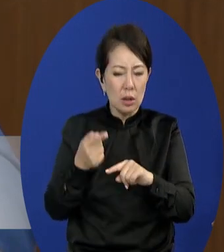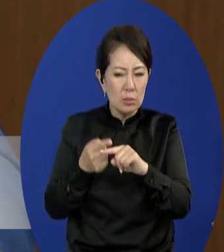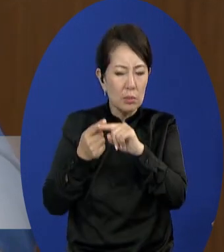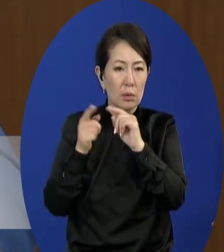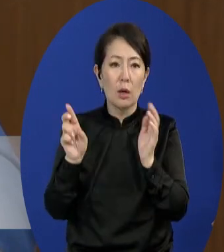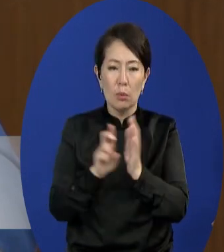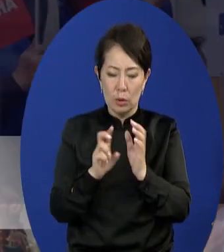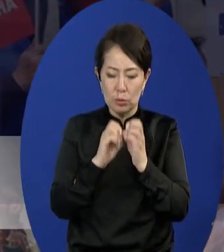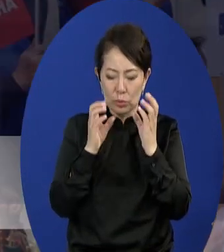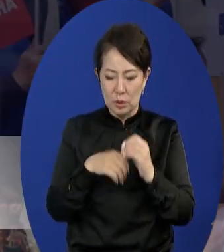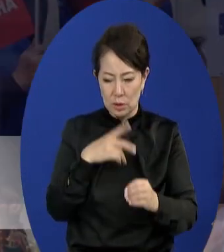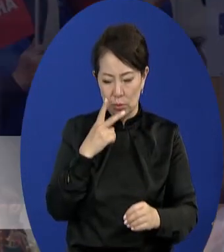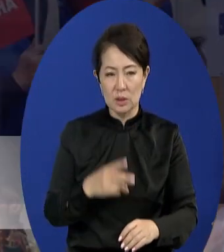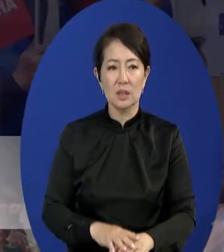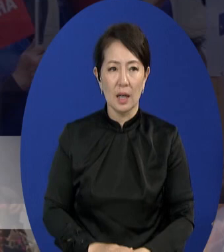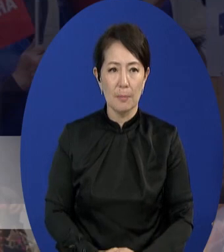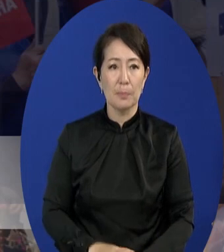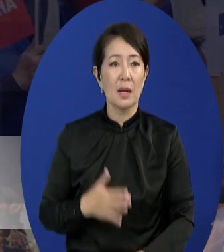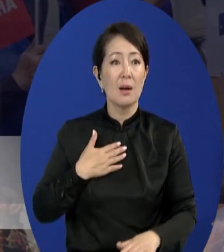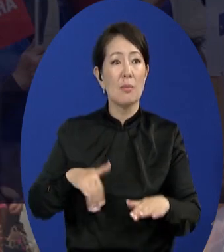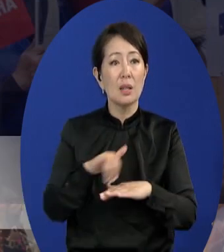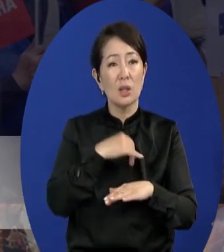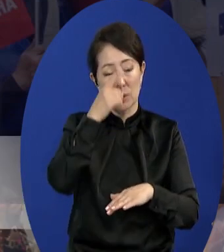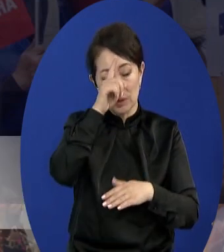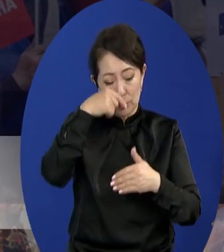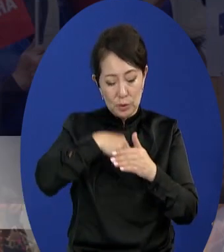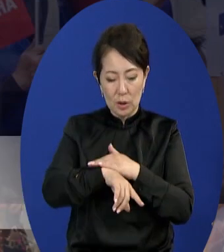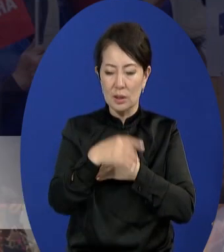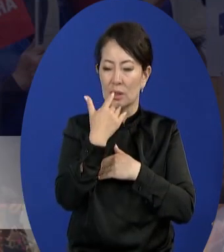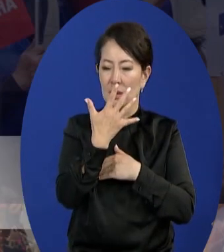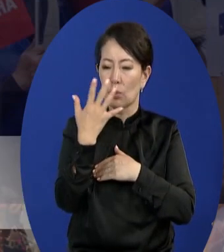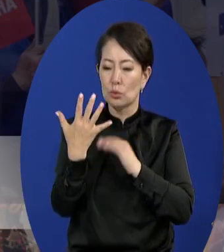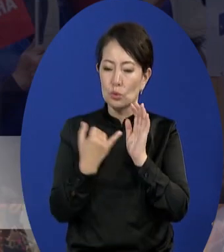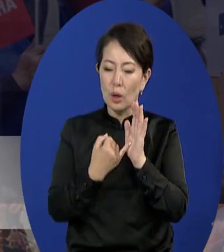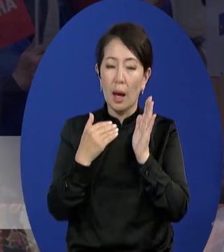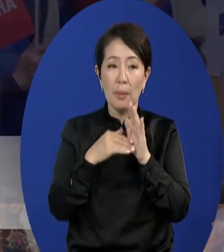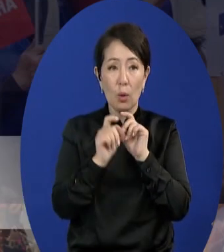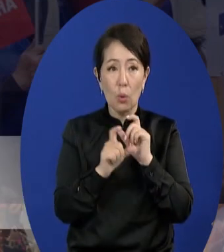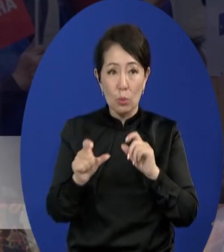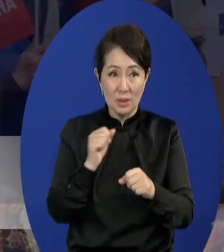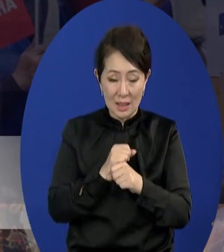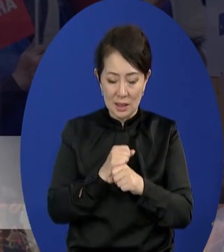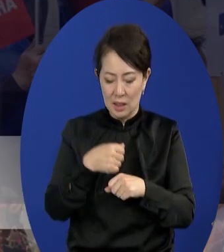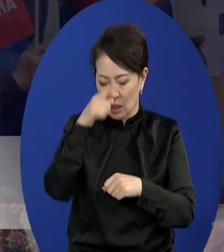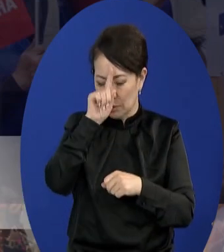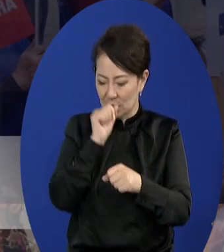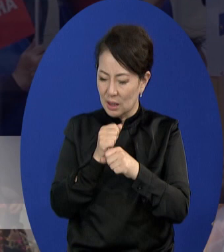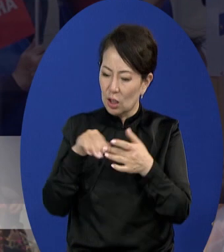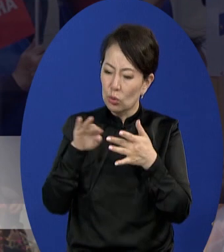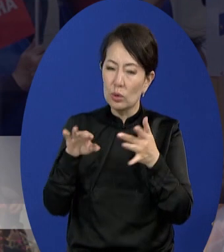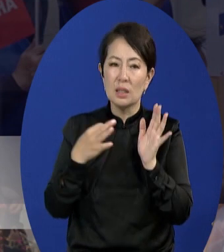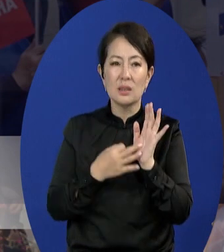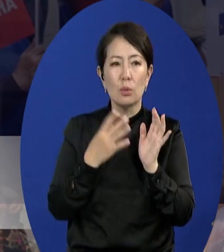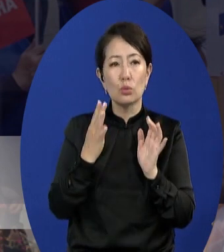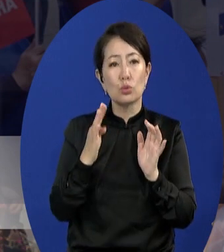боломж бүрдэнэ гэж үзэж байна. Манай улсын эрүүл мэндийн салбарт 56,000 хүн ажиллаж байна. Эмчнэрийн дундаж цалин 843,000